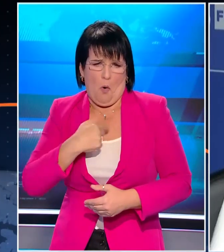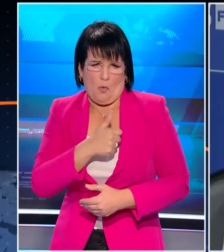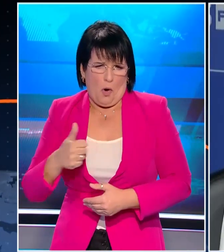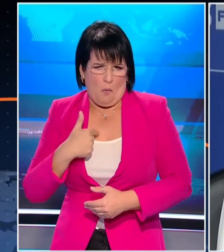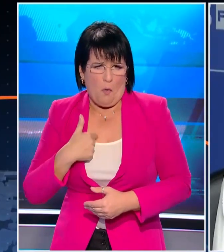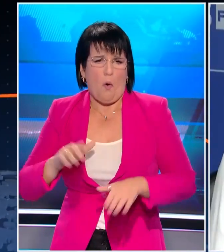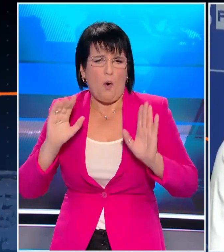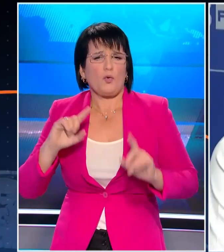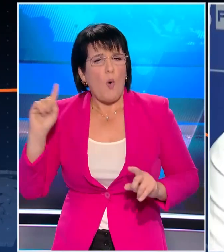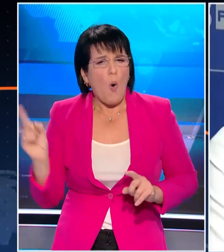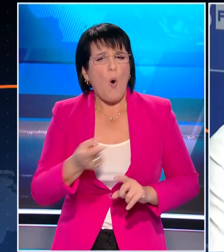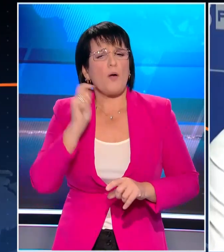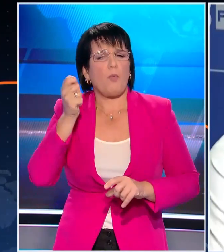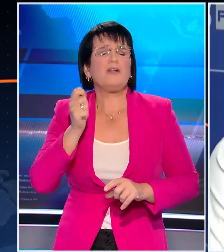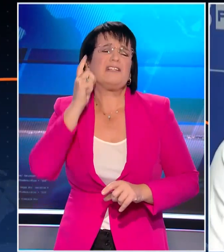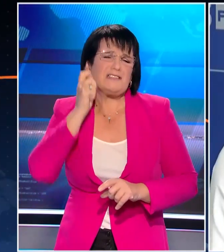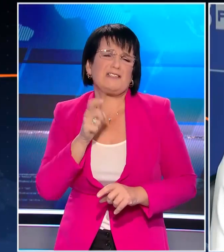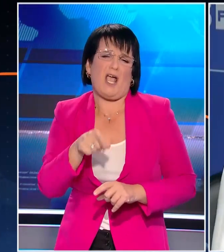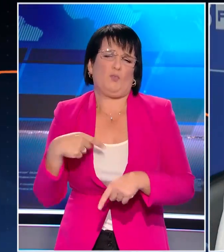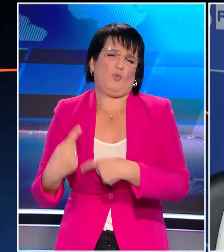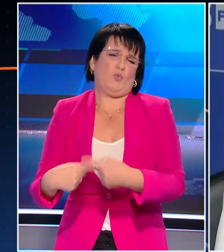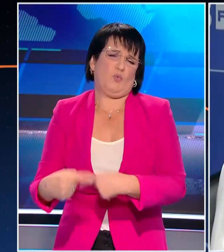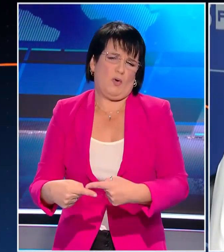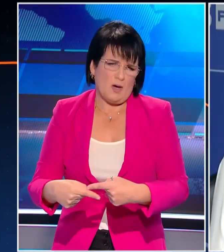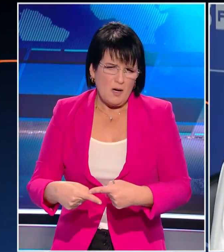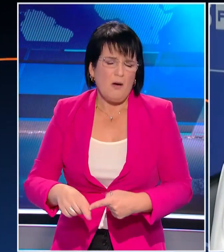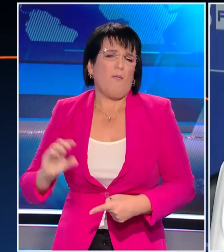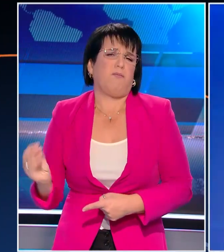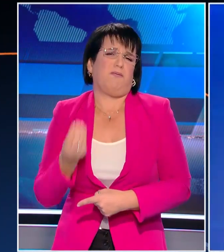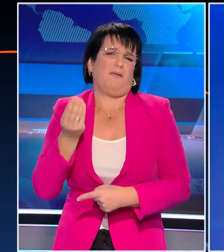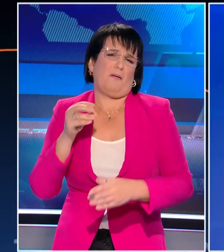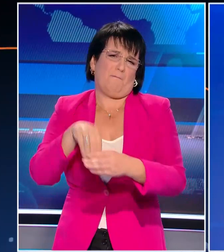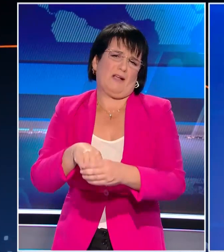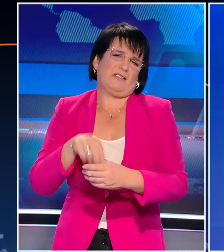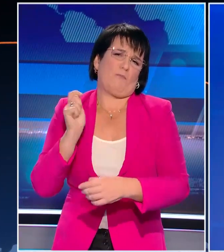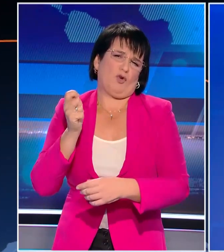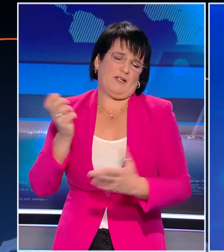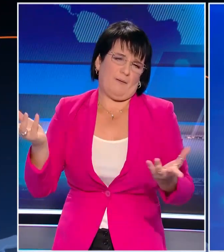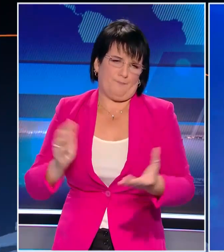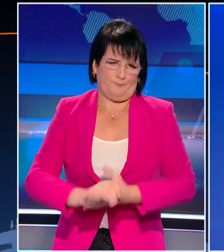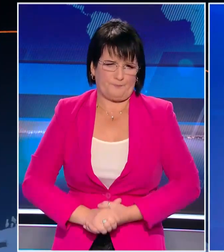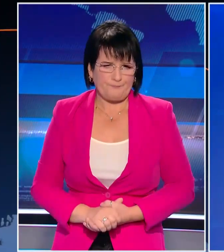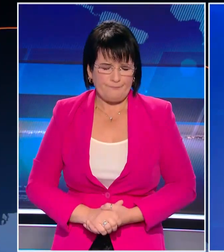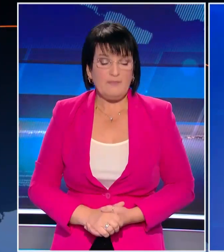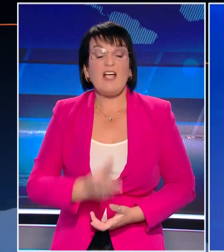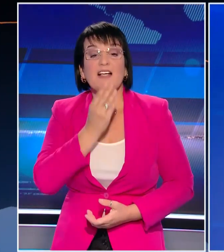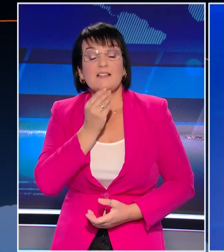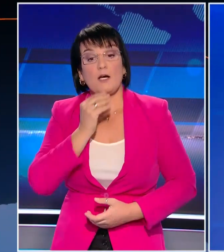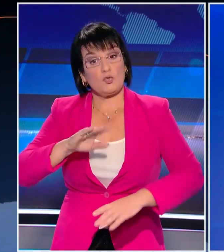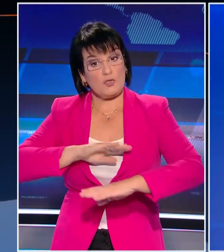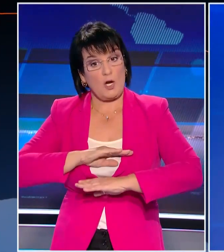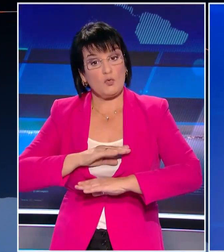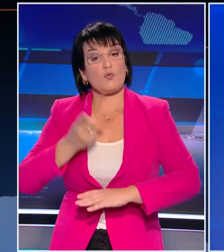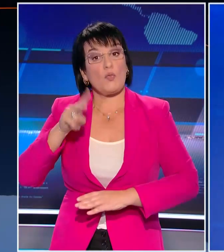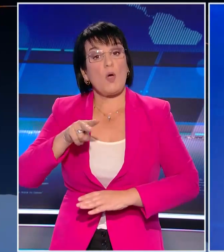μας όσοι ασχολούμαστε με την πολιτική από τότε που μπήκαμε στα κοινά. Ο Ισραηλινός στρατός συνεχίζει για